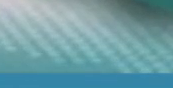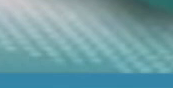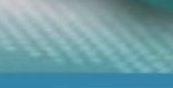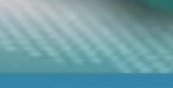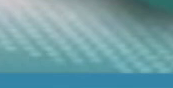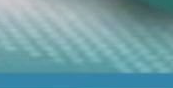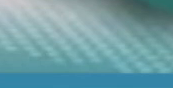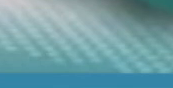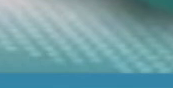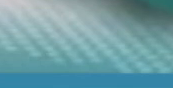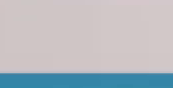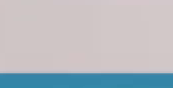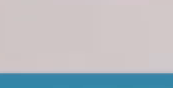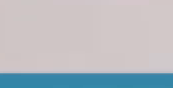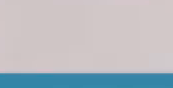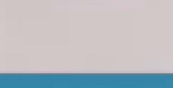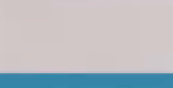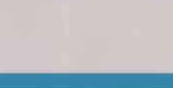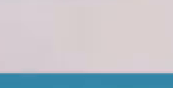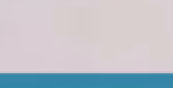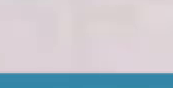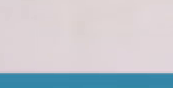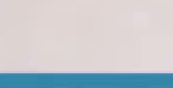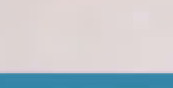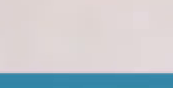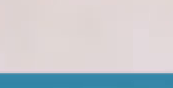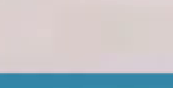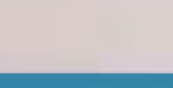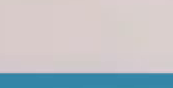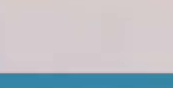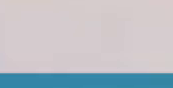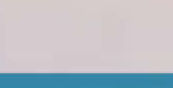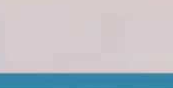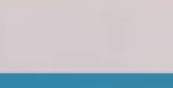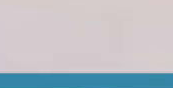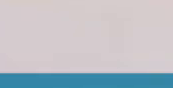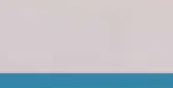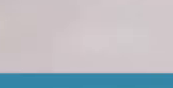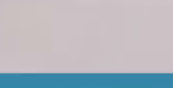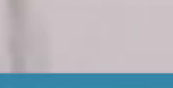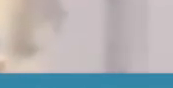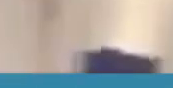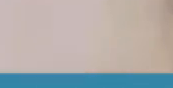กว่า13ล้านคนอย่างเป็นรูปธรรมและช่วยพลิกฟื้นเศรษฐกิจของประเทศ